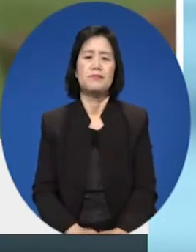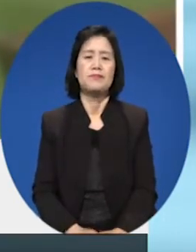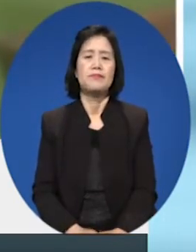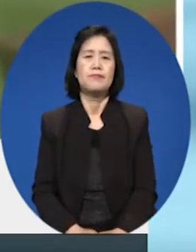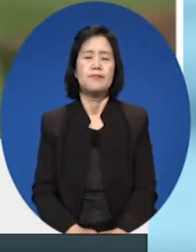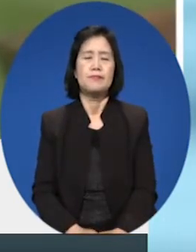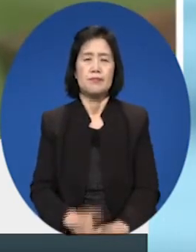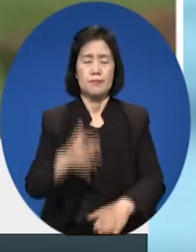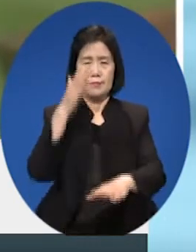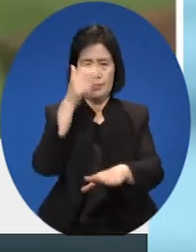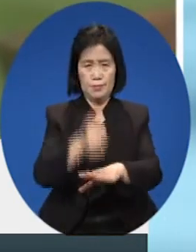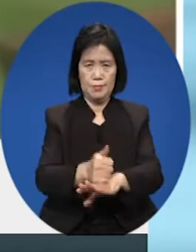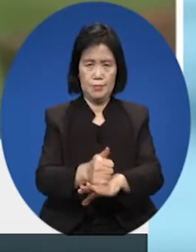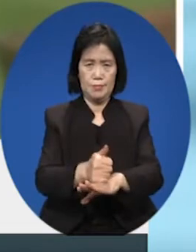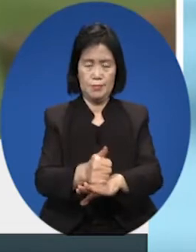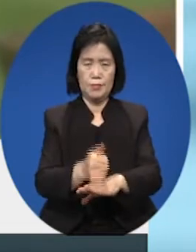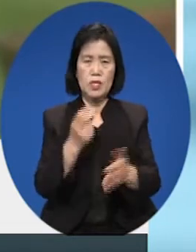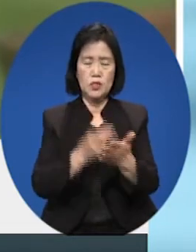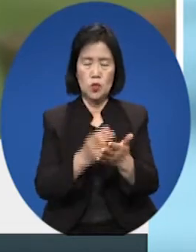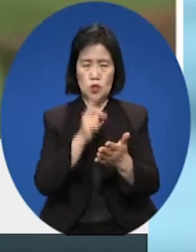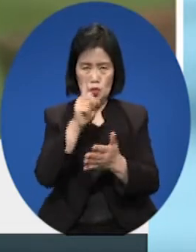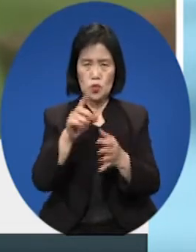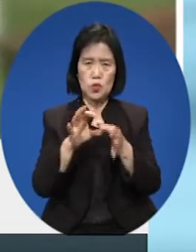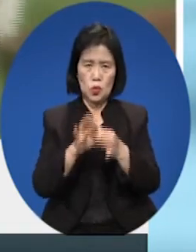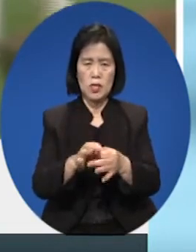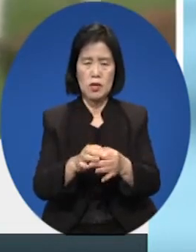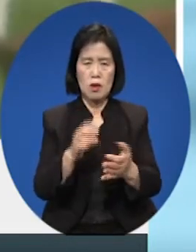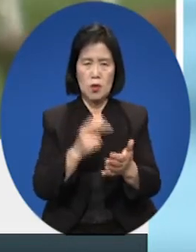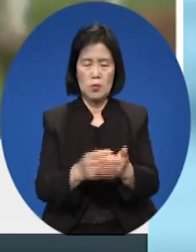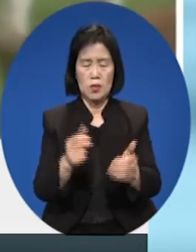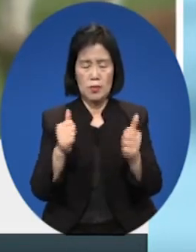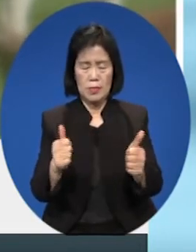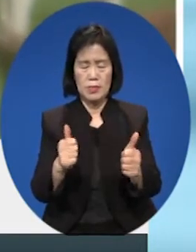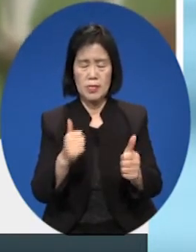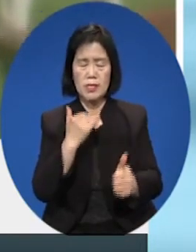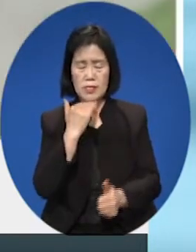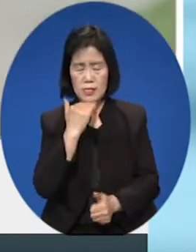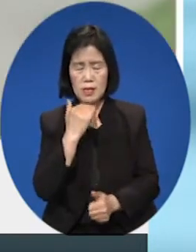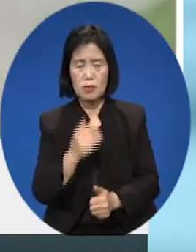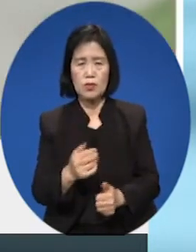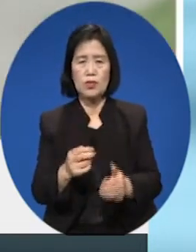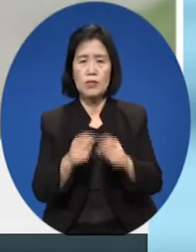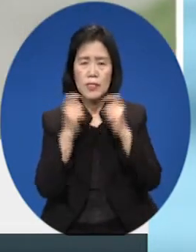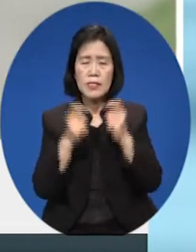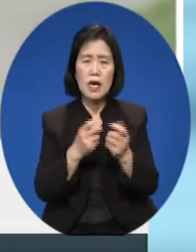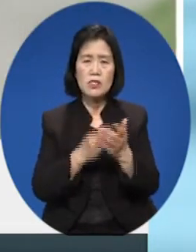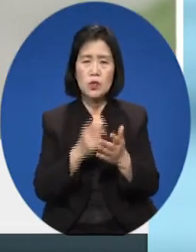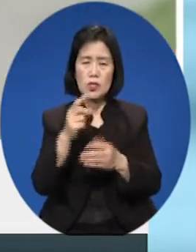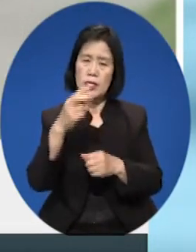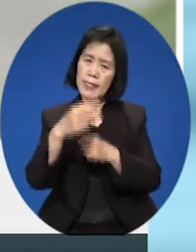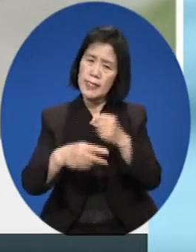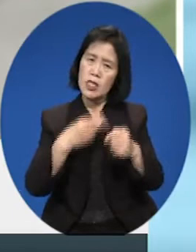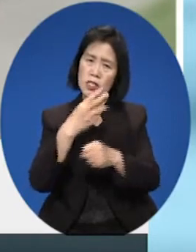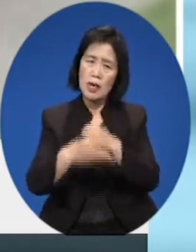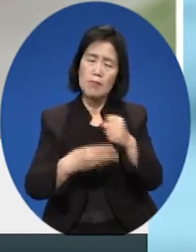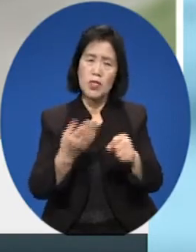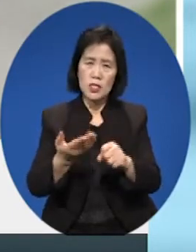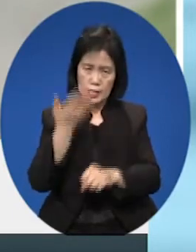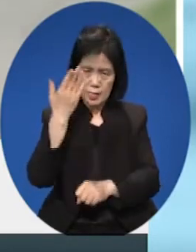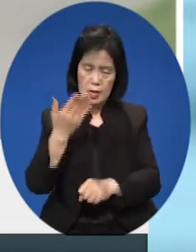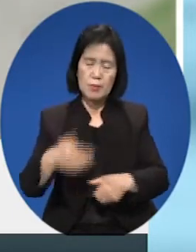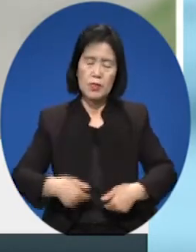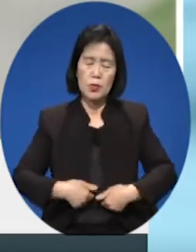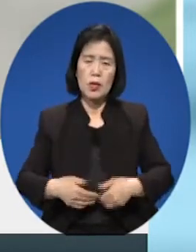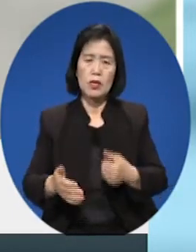싶습니다 최종적으로 소송을 통해서 법원의 판단이 기대될 것 같고요 민사소송이 1 뭐 2 3년 이상 걸릴 것을 보여주기 때문에